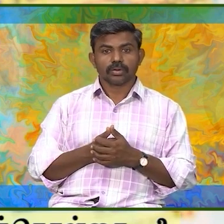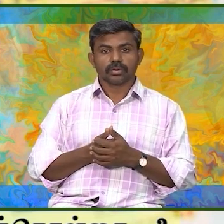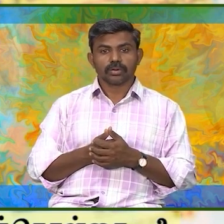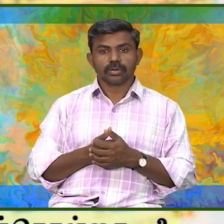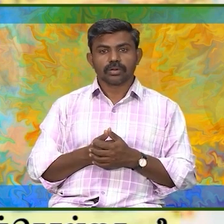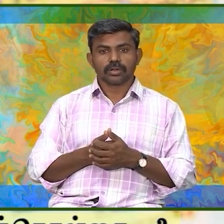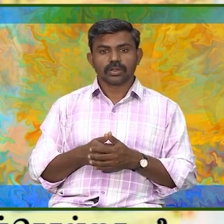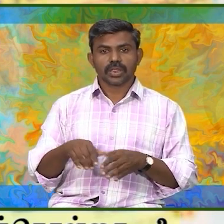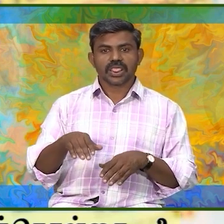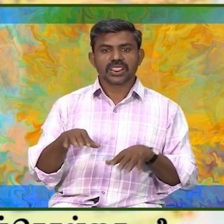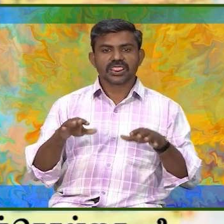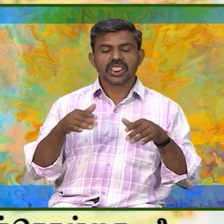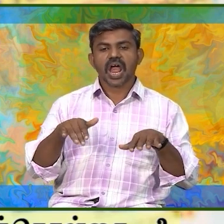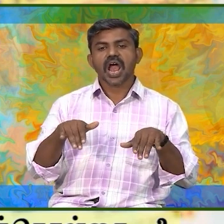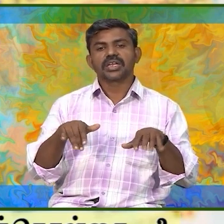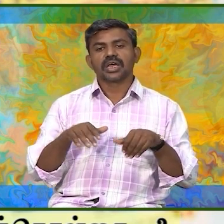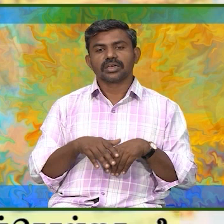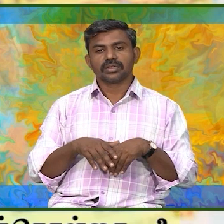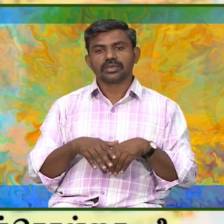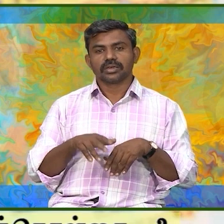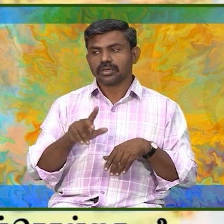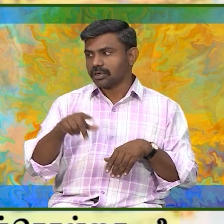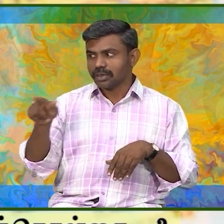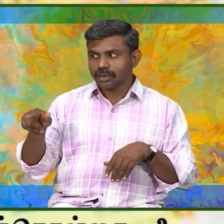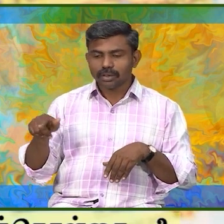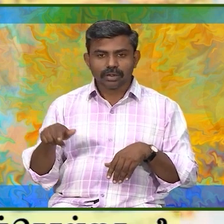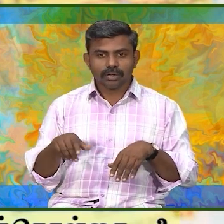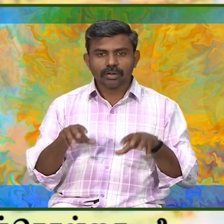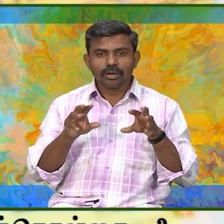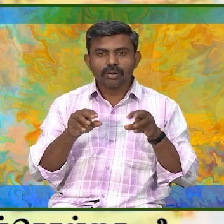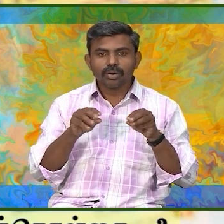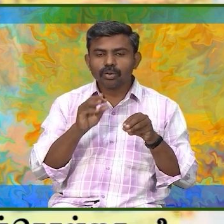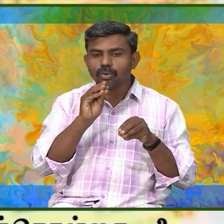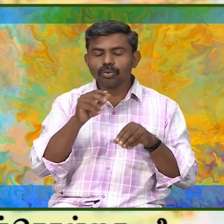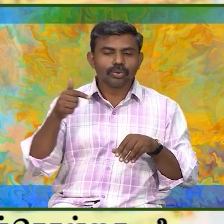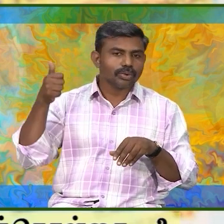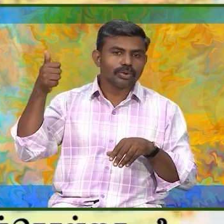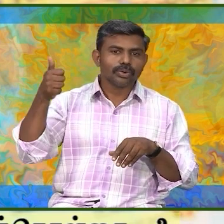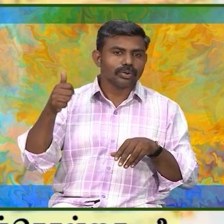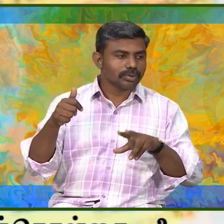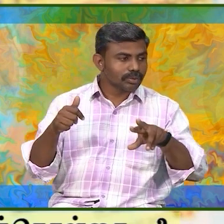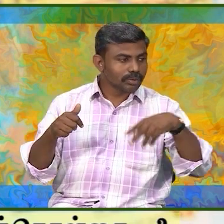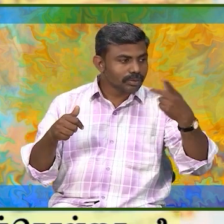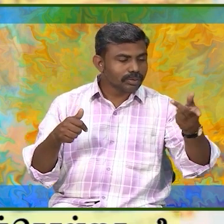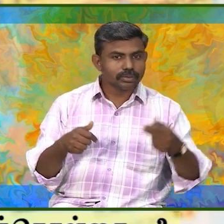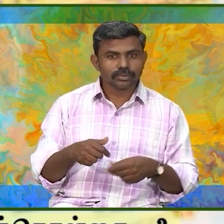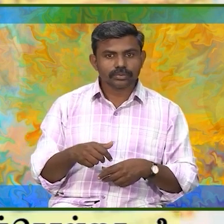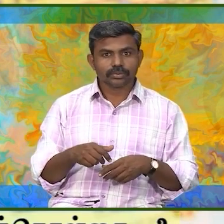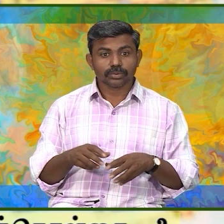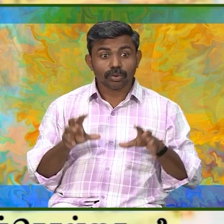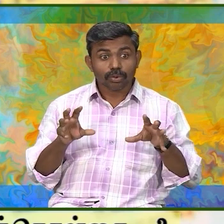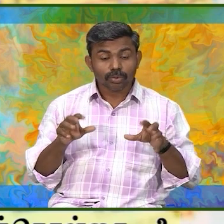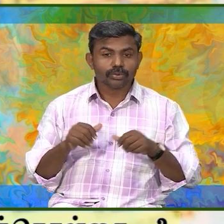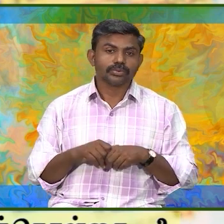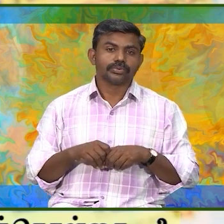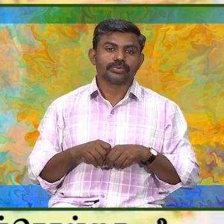இருக்கும், அந்த நாய் வந்து தான் தெருவில் தான் தான் அந்த நாய் தான் ராஜா. அது அந்த தெருவில் போனால் பயங்கரமாக